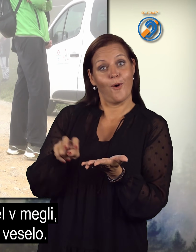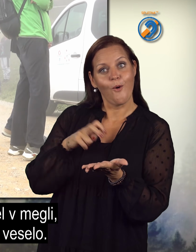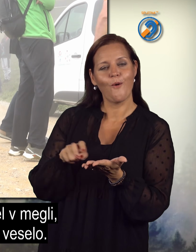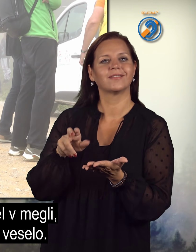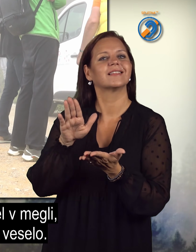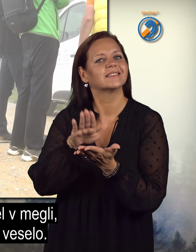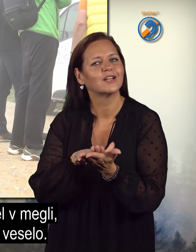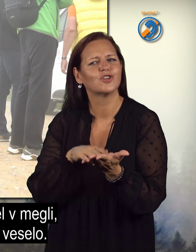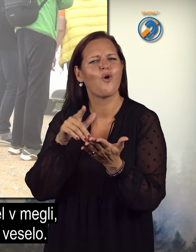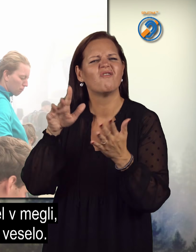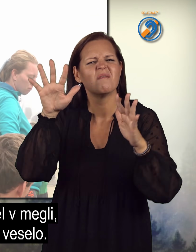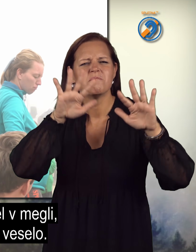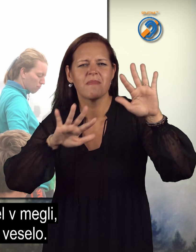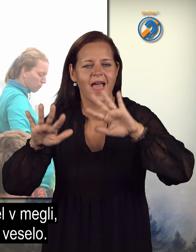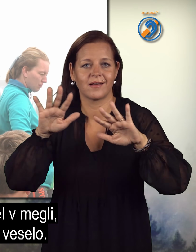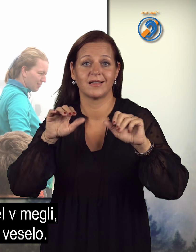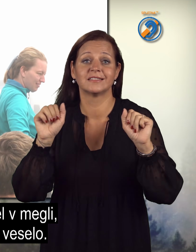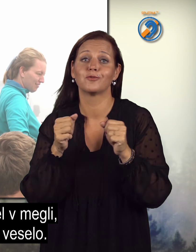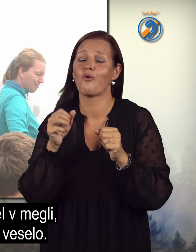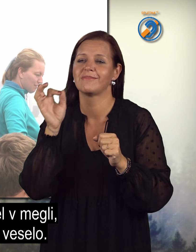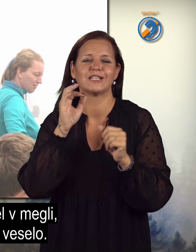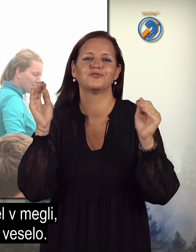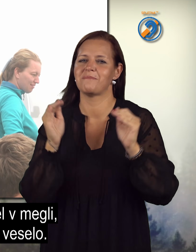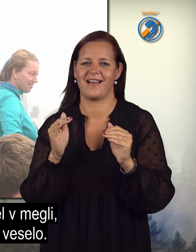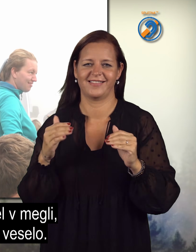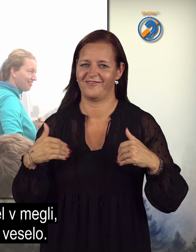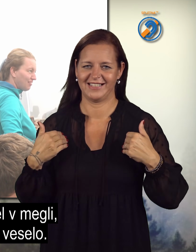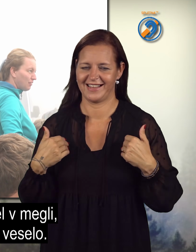Pohod se je začel v megli, a zato nič manj veselo.